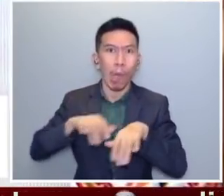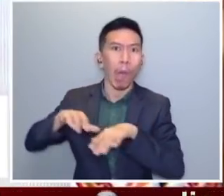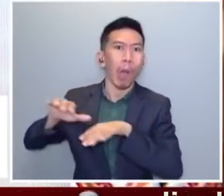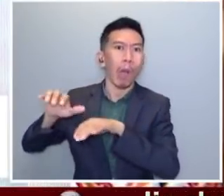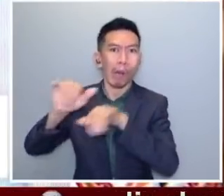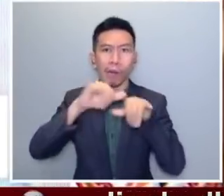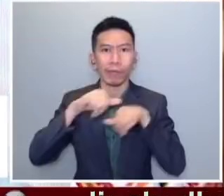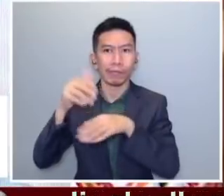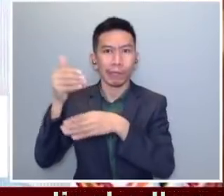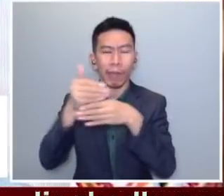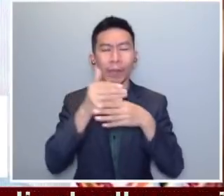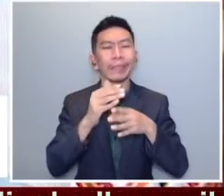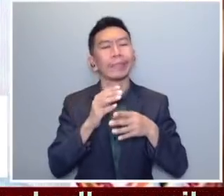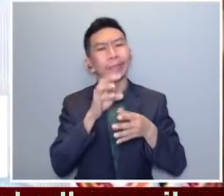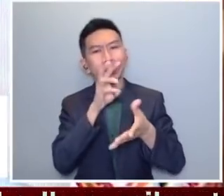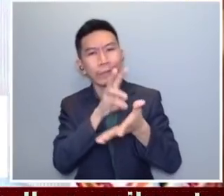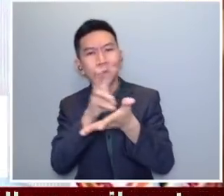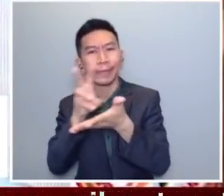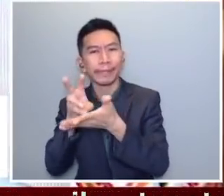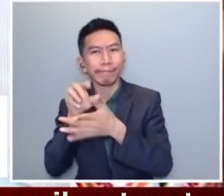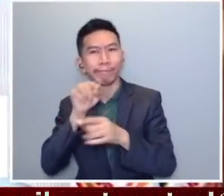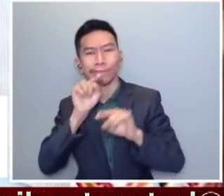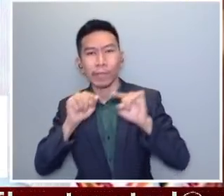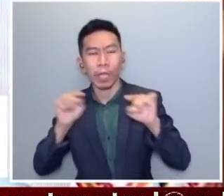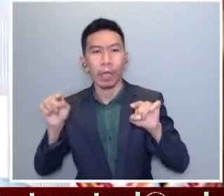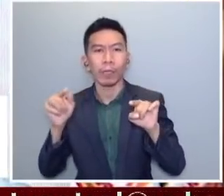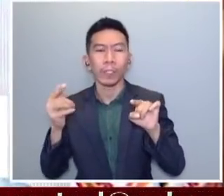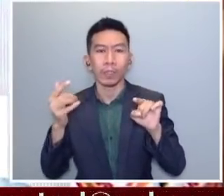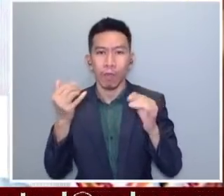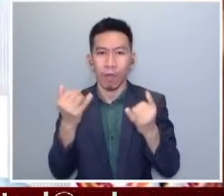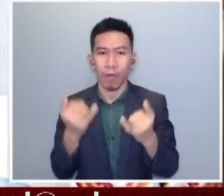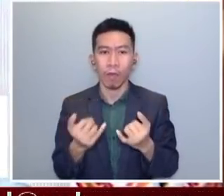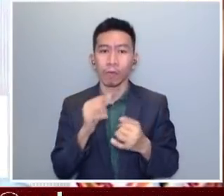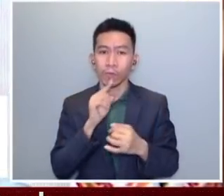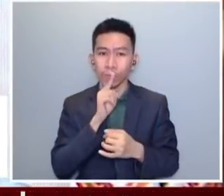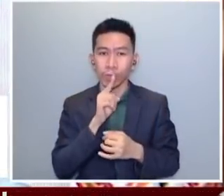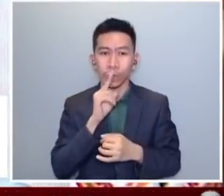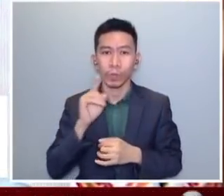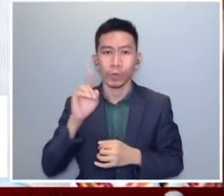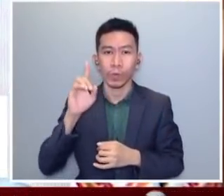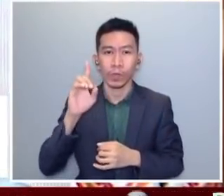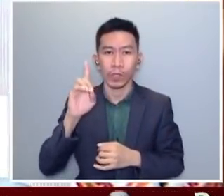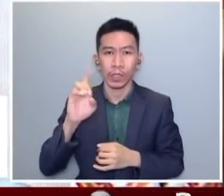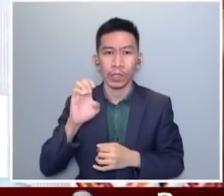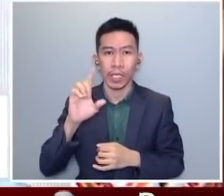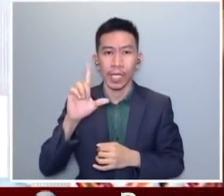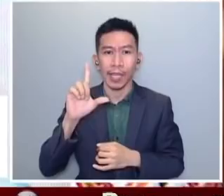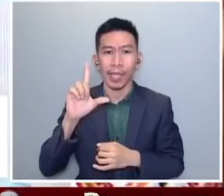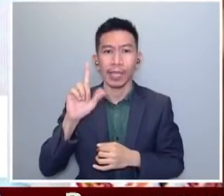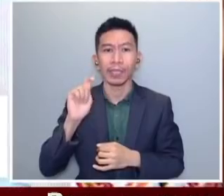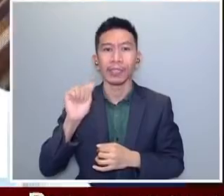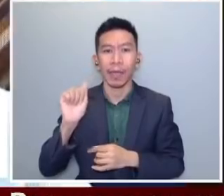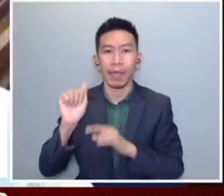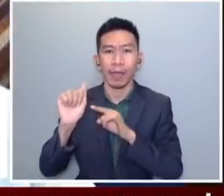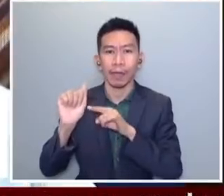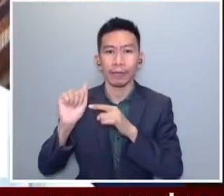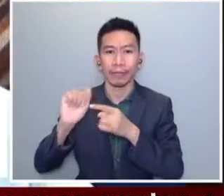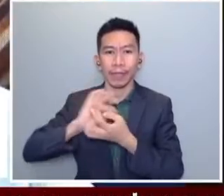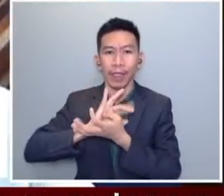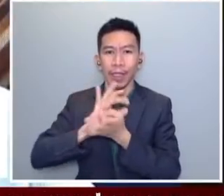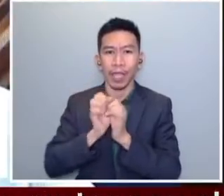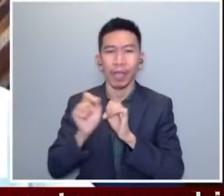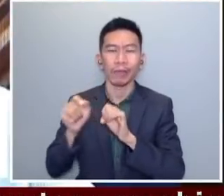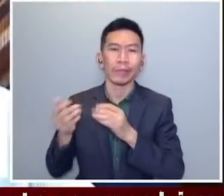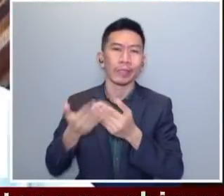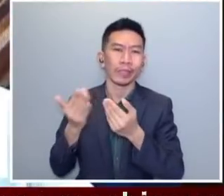granular level. But as you all know, the Delta variant is much more transmissible. It's a